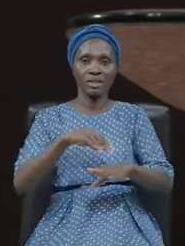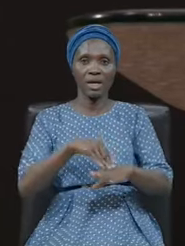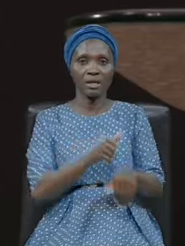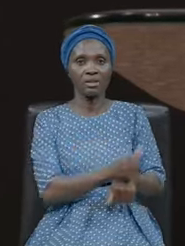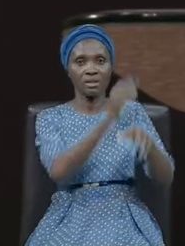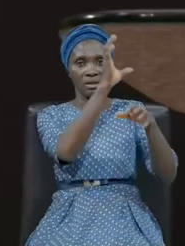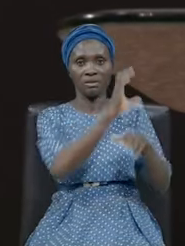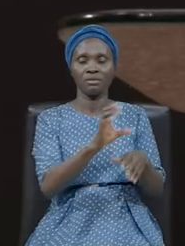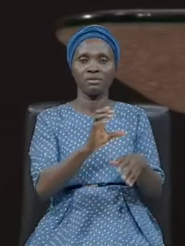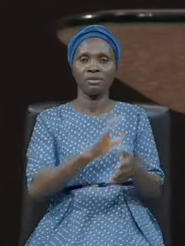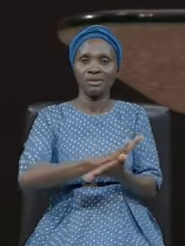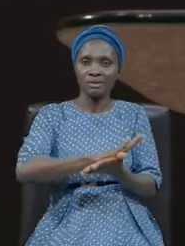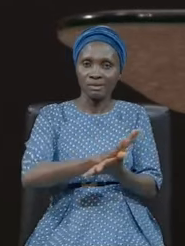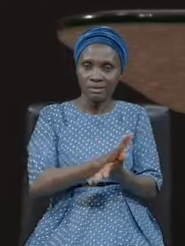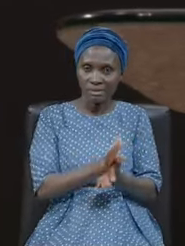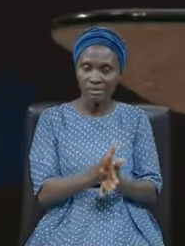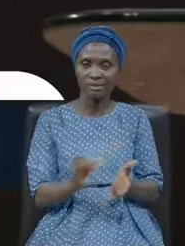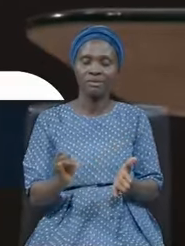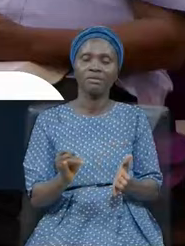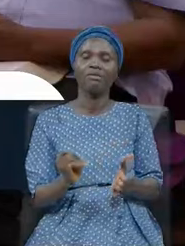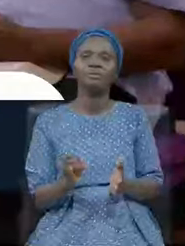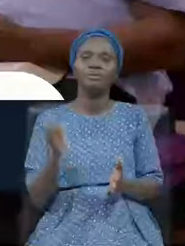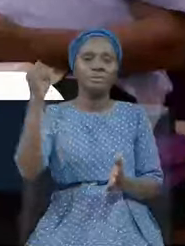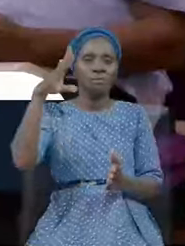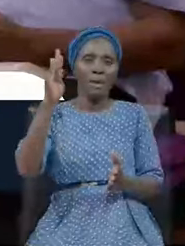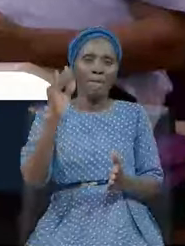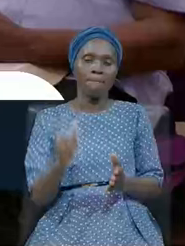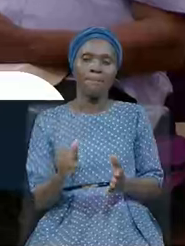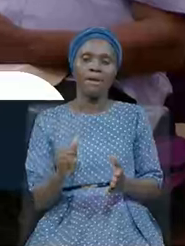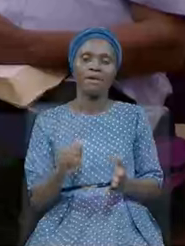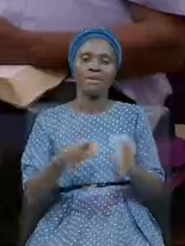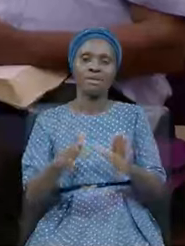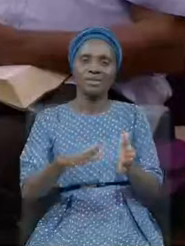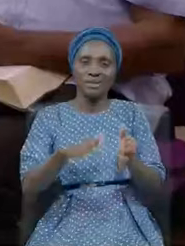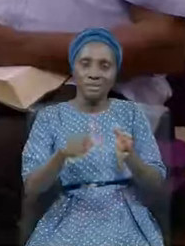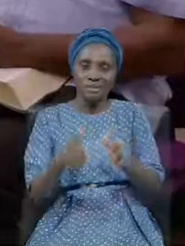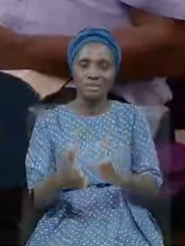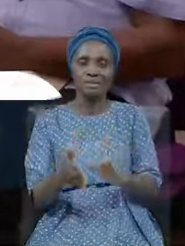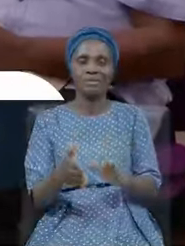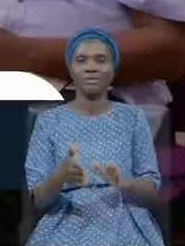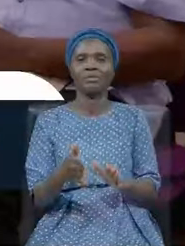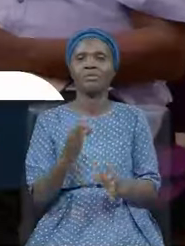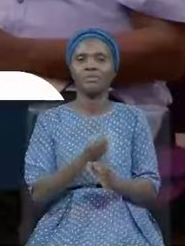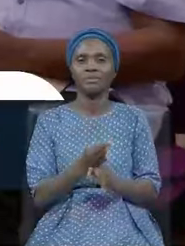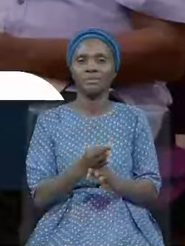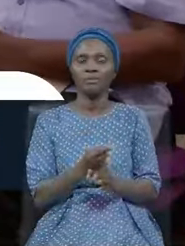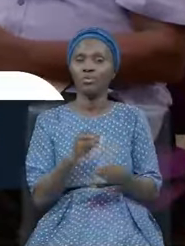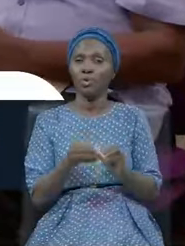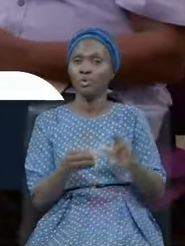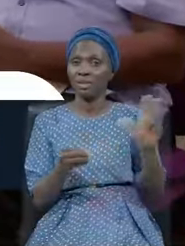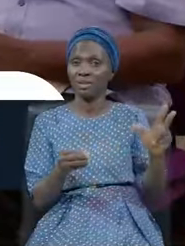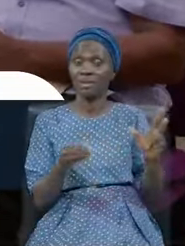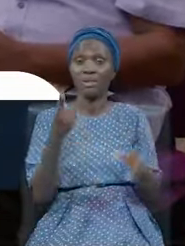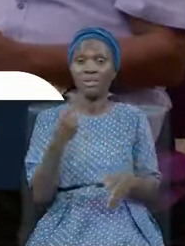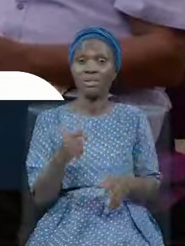aragé par la foi morte et assourdissante ou mortifiante 3 la grâce